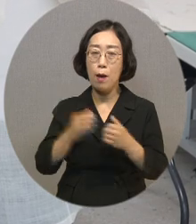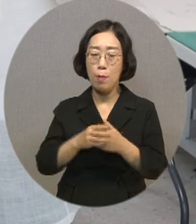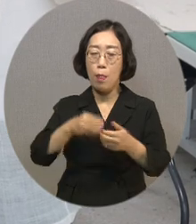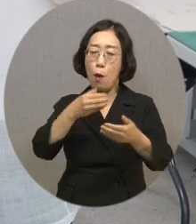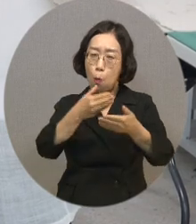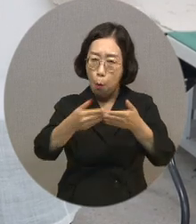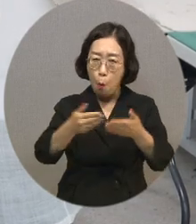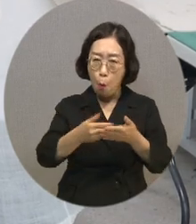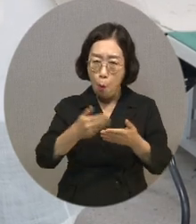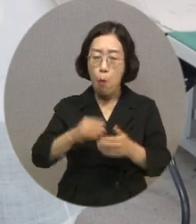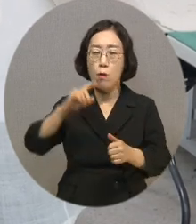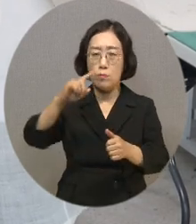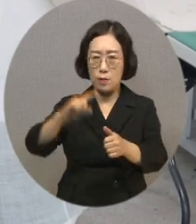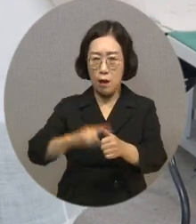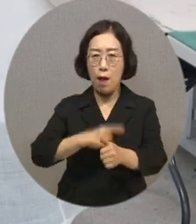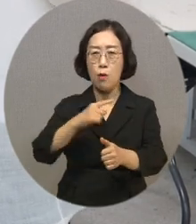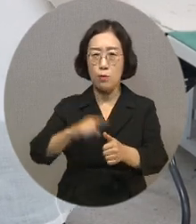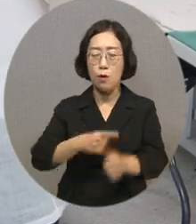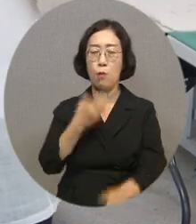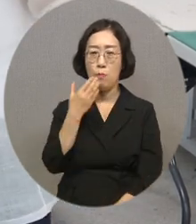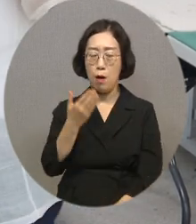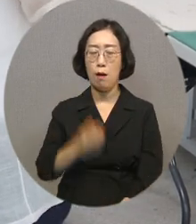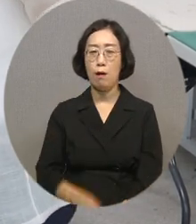몸을 맡길 수 있게 됩니다.